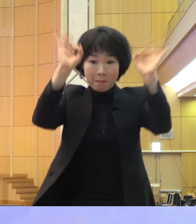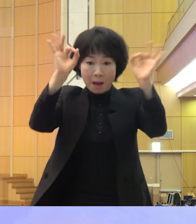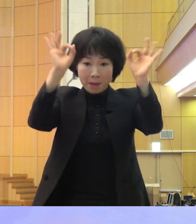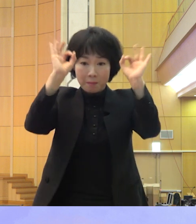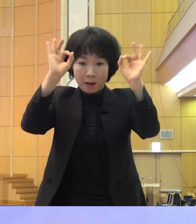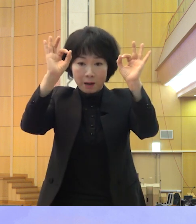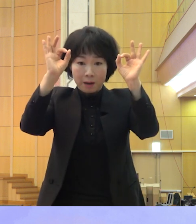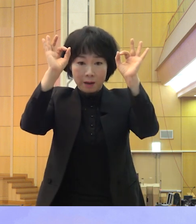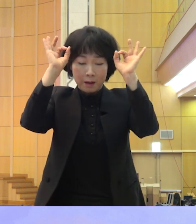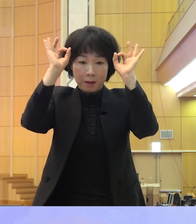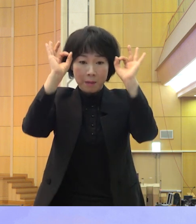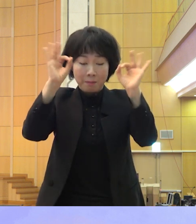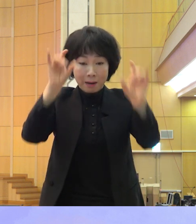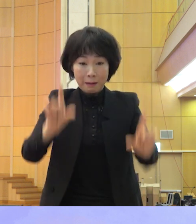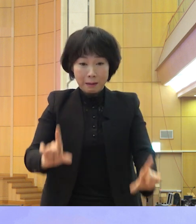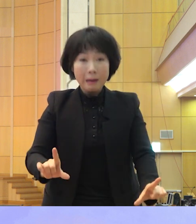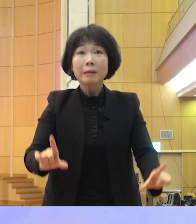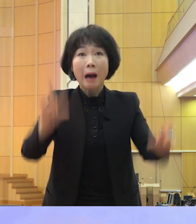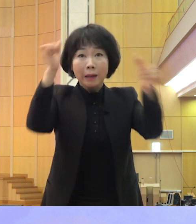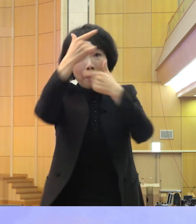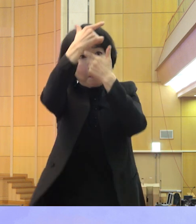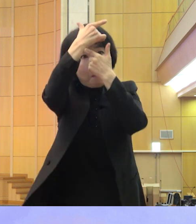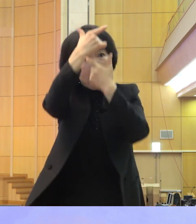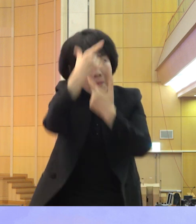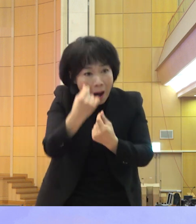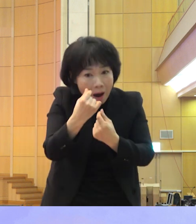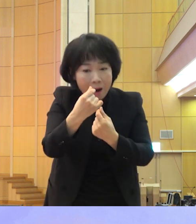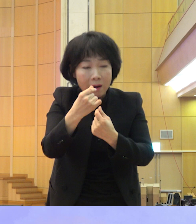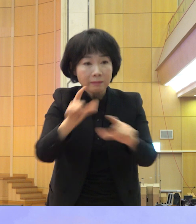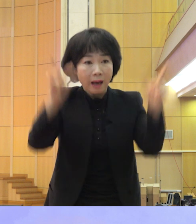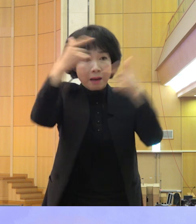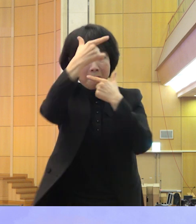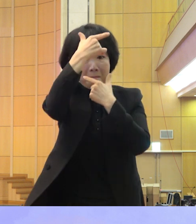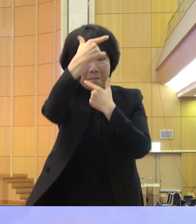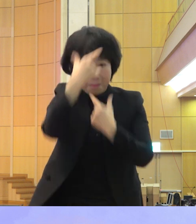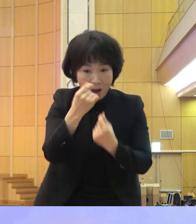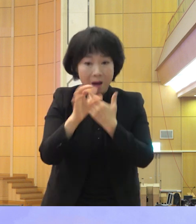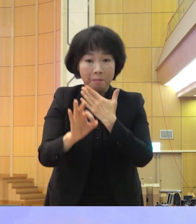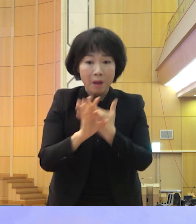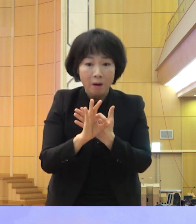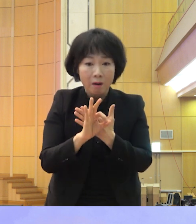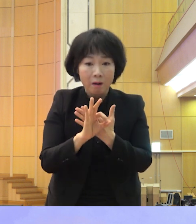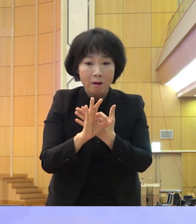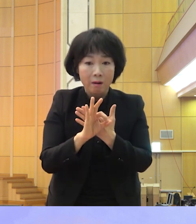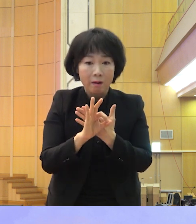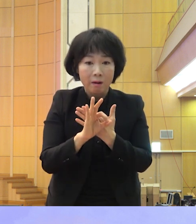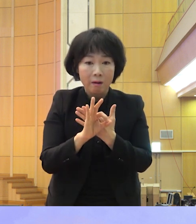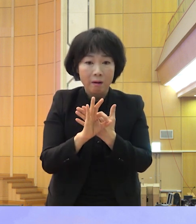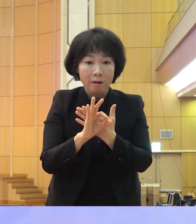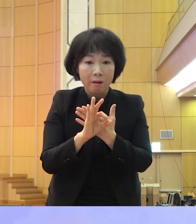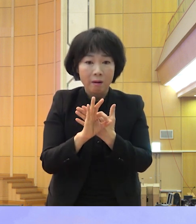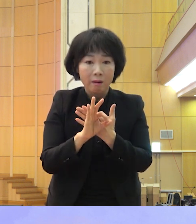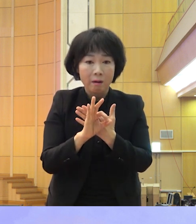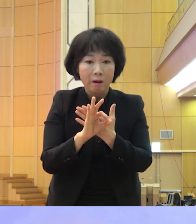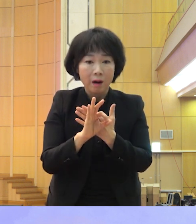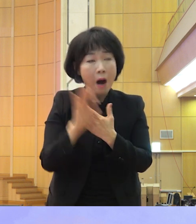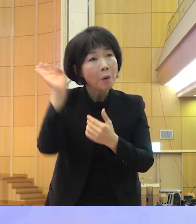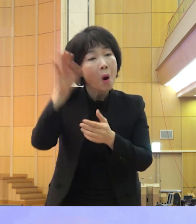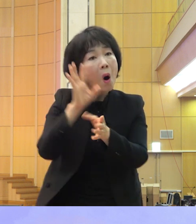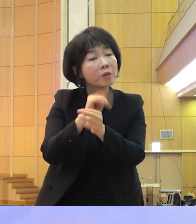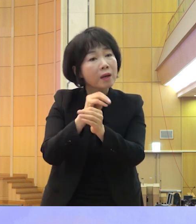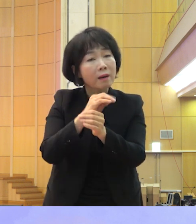보라, 날이 이르면, 그랬네요. 날이 이르면, 어느 때가